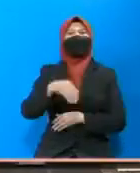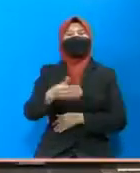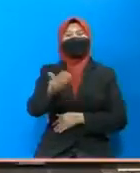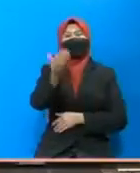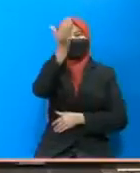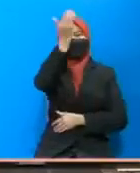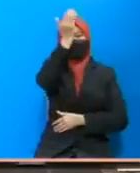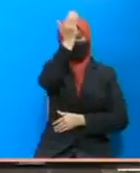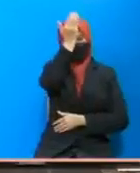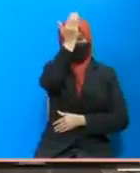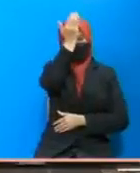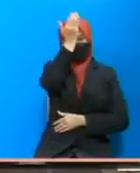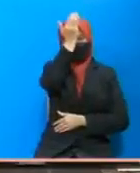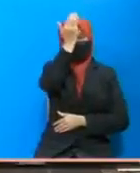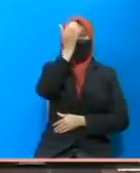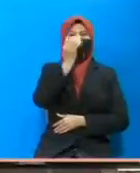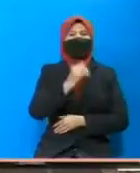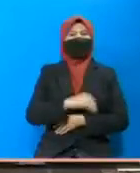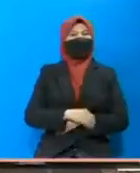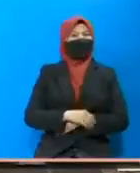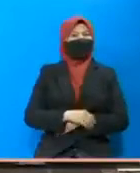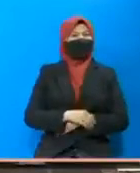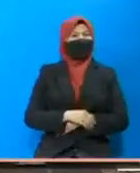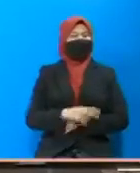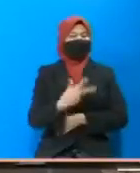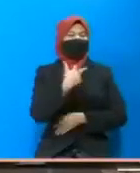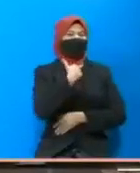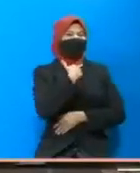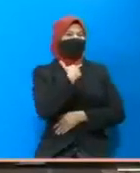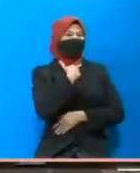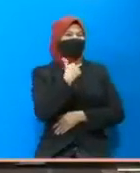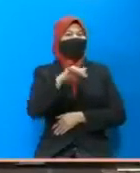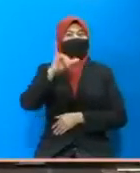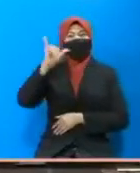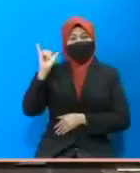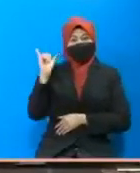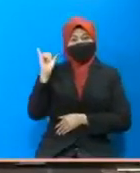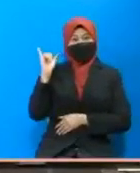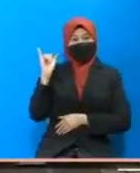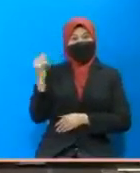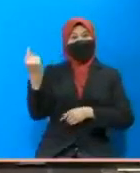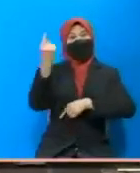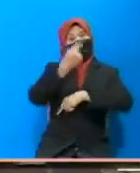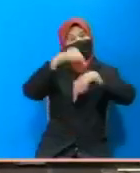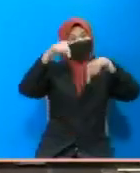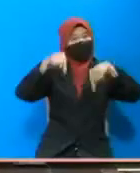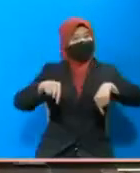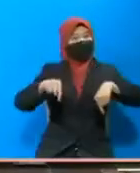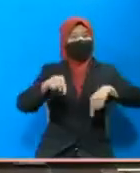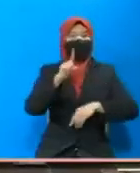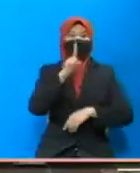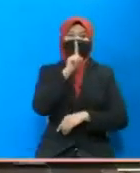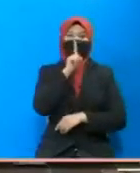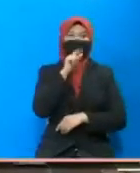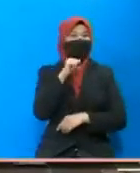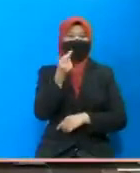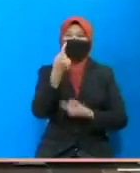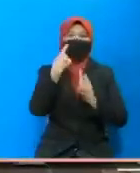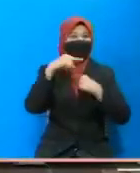Agong. Dia tak berani jawab. Semalam pun tak jawab, hari ini pun tak jawab. Soal itu saja. Okay.